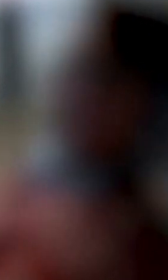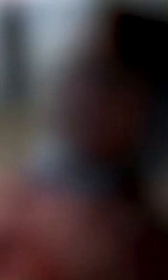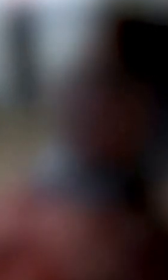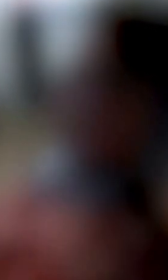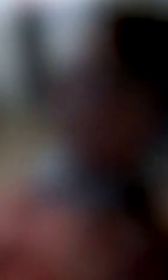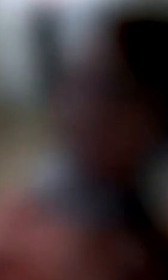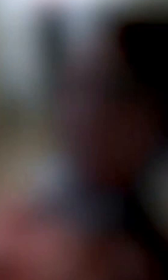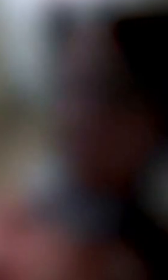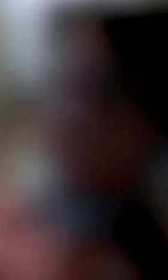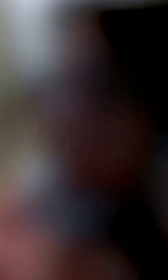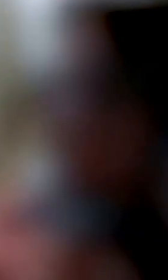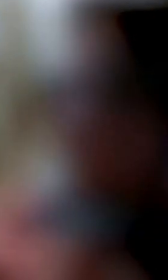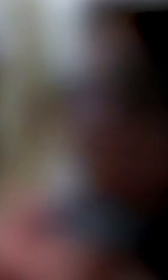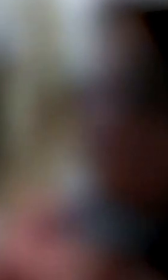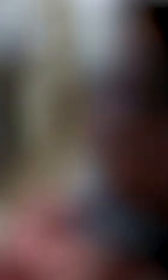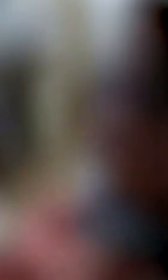oculare da